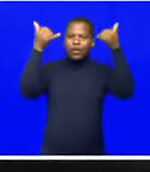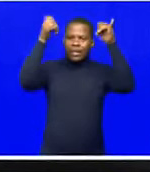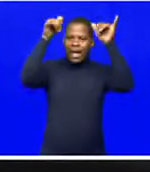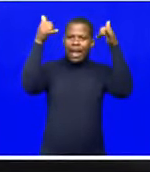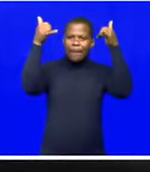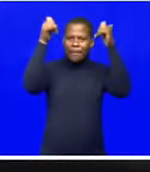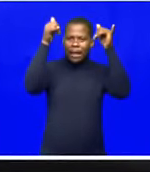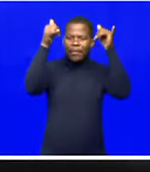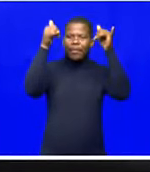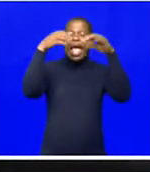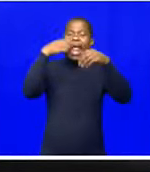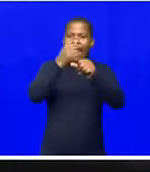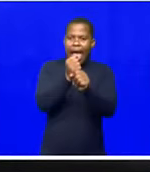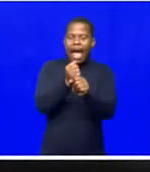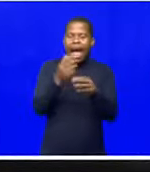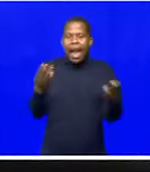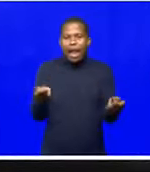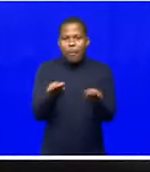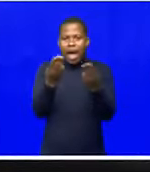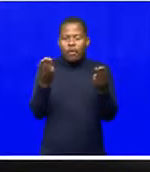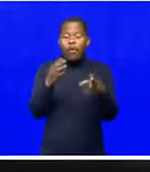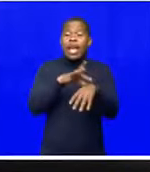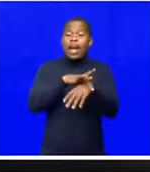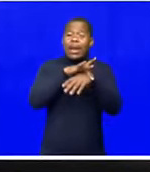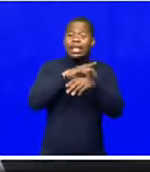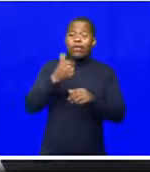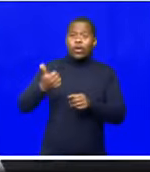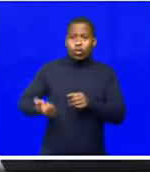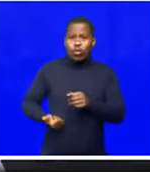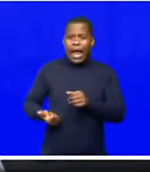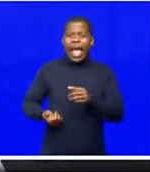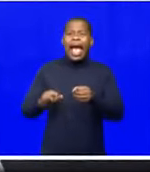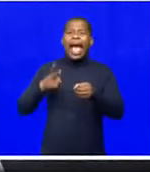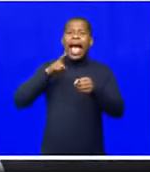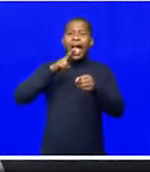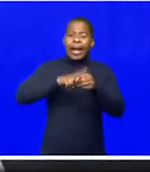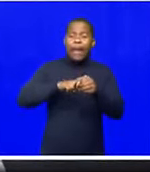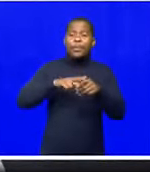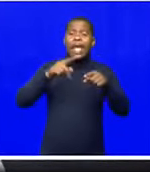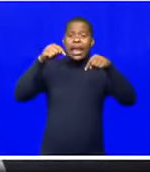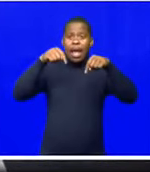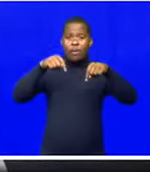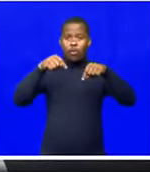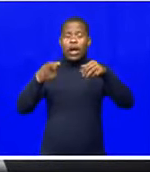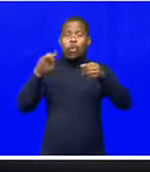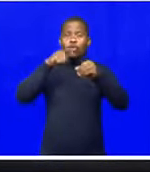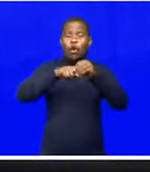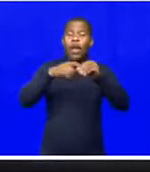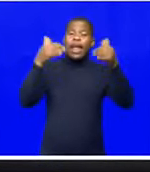ngokusemthethweni umkhombandlela wekuvikela tifo letingathathelwana. Icubulo saleyo nyaka sekugujwa kwelanga